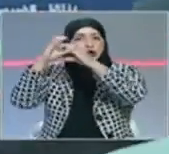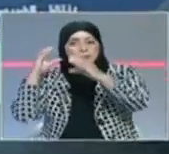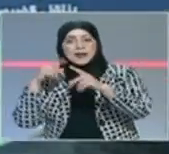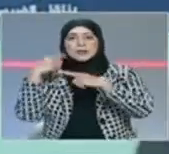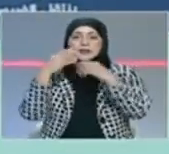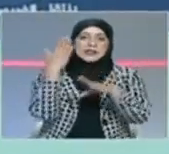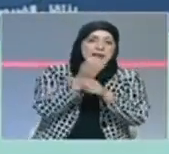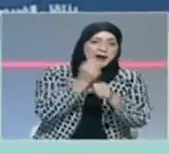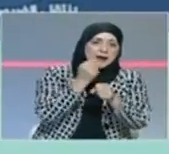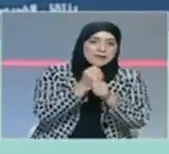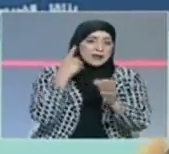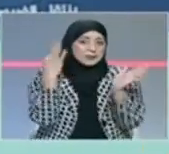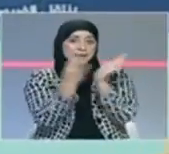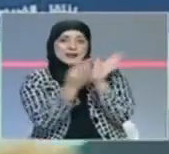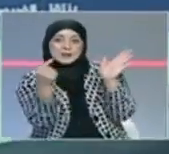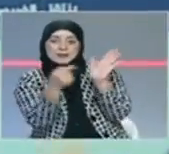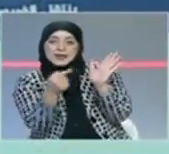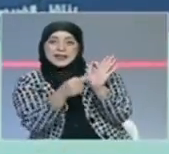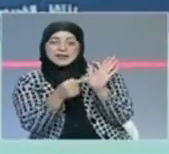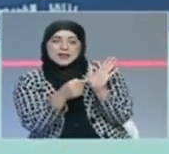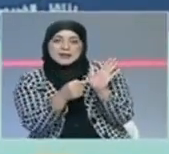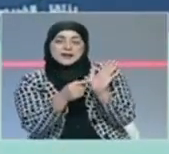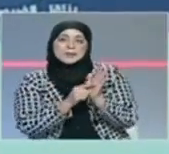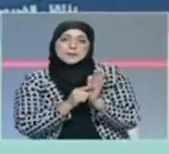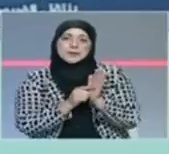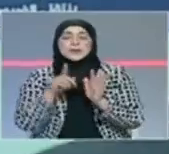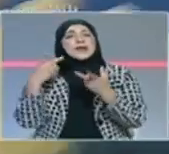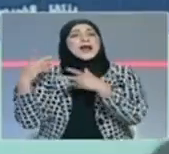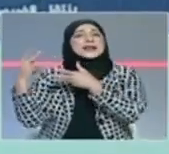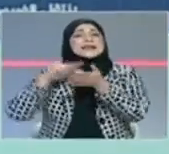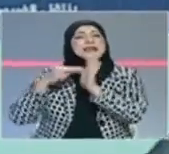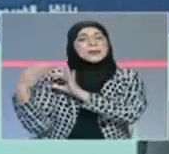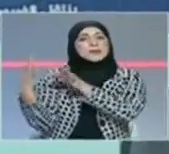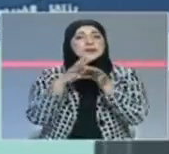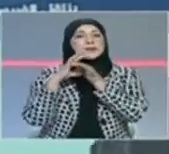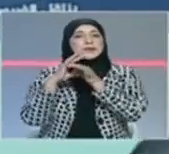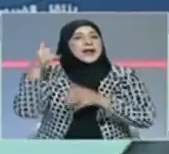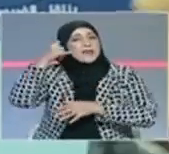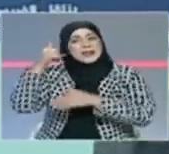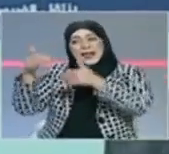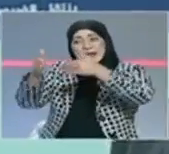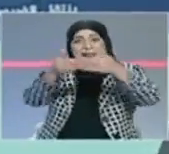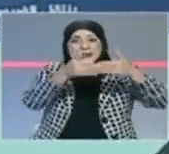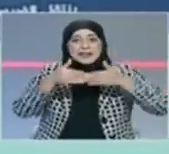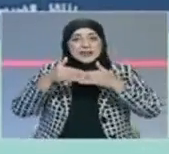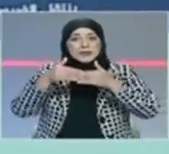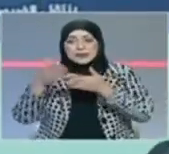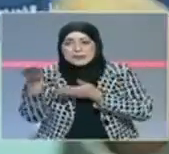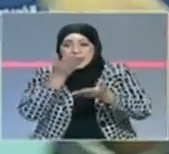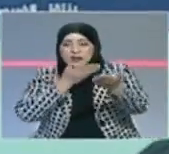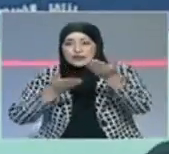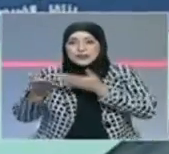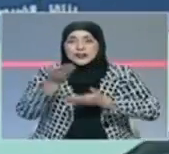يمشي للخدمة، التطبيقة هذه تتعامل مع الهواتف الجوالة اللي يقرب لهم، يتم تبادل